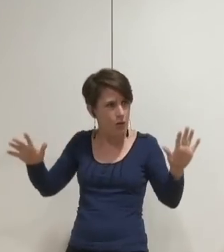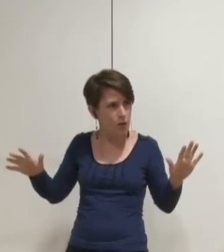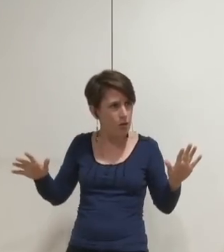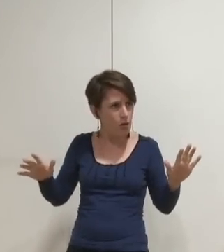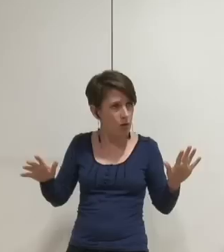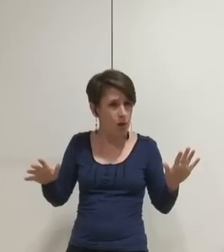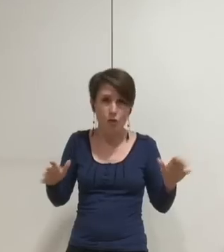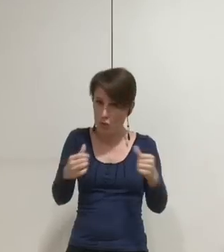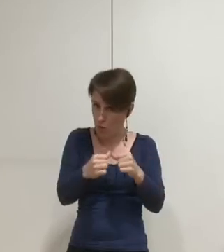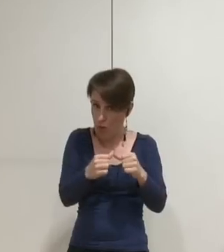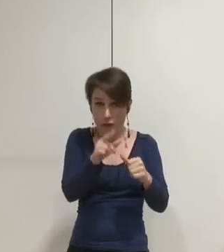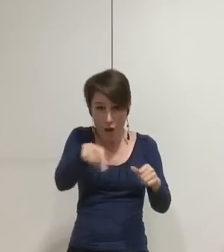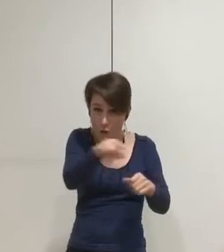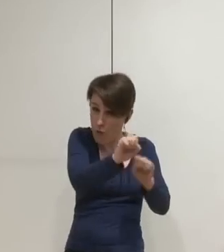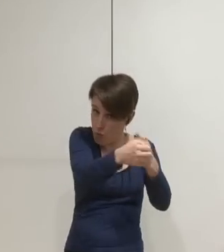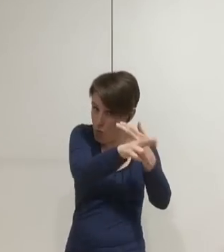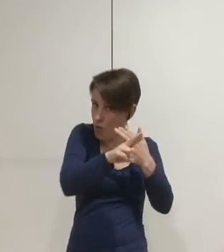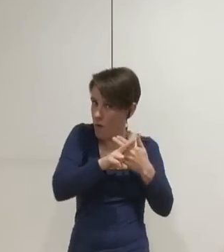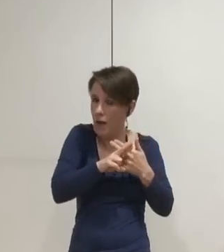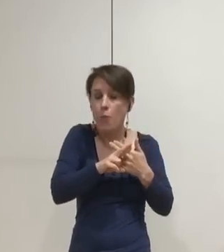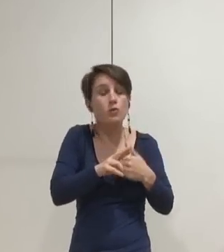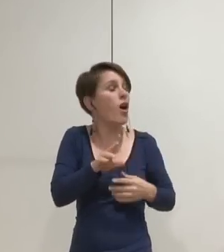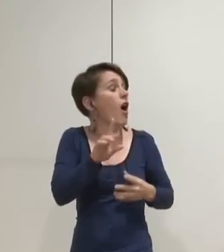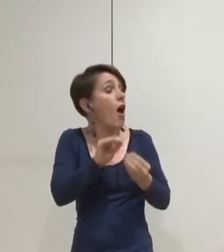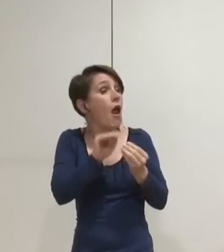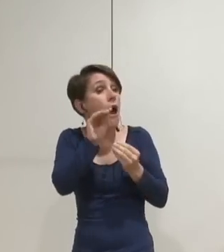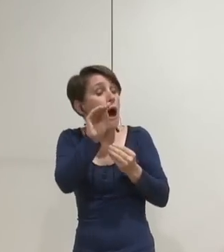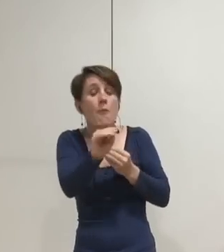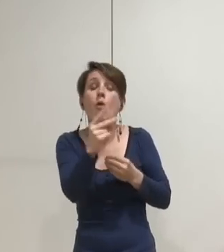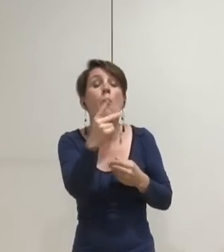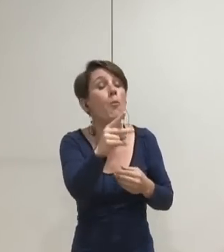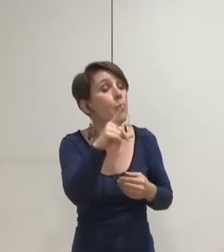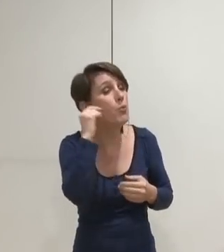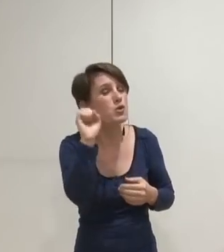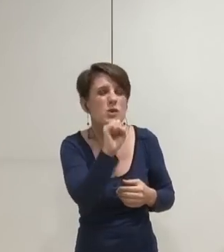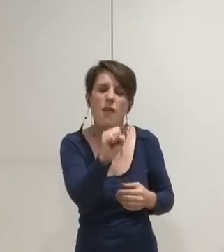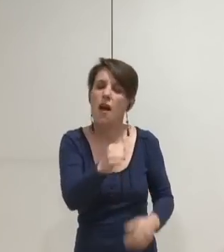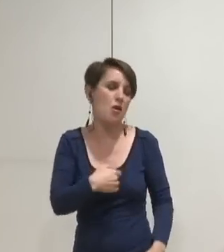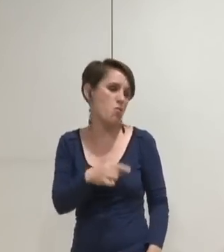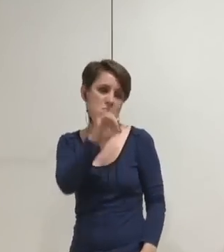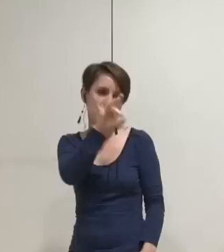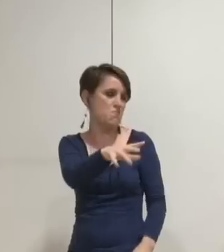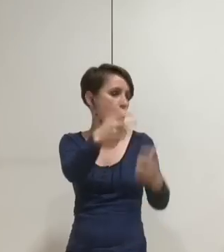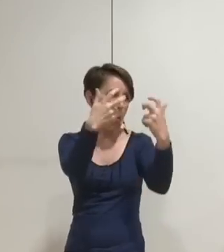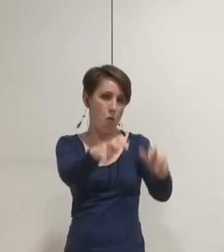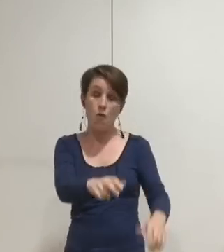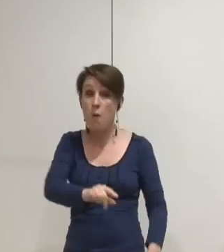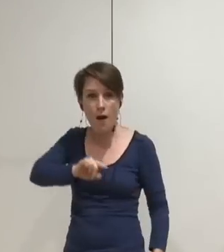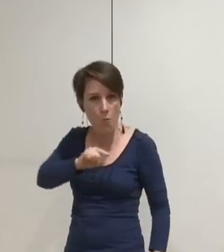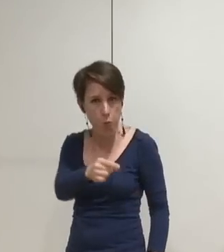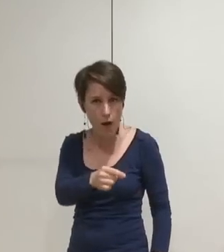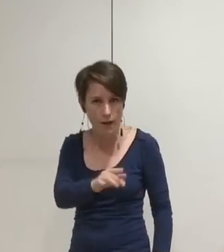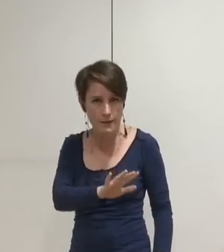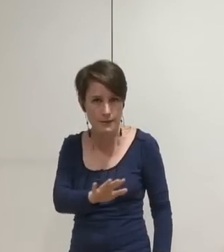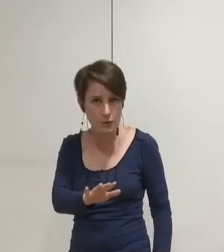irrecevable et à ce moment-là Monsieur le Maire prenez la responsabilité de dire il est irrecevable on le retire point barre